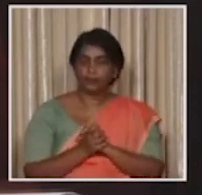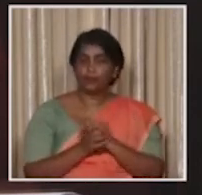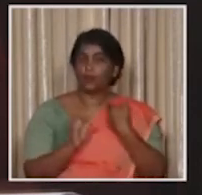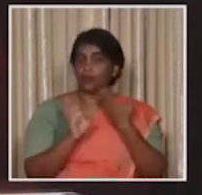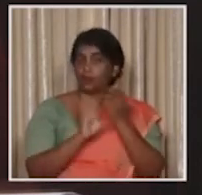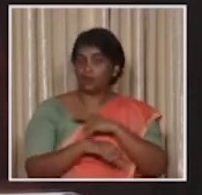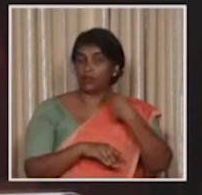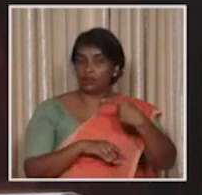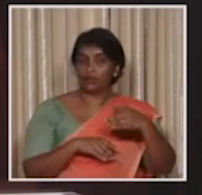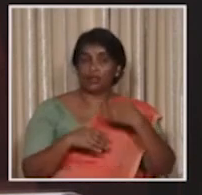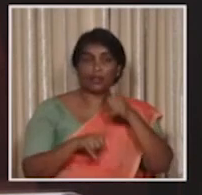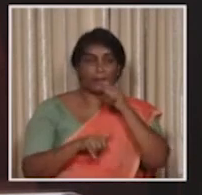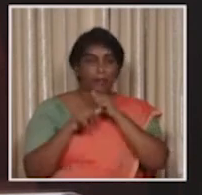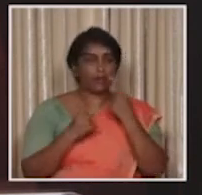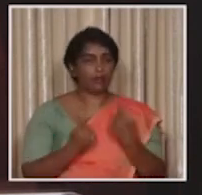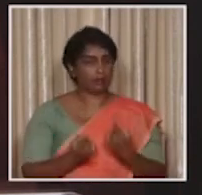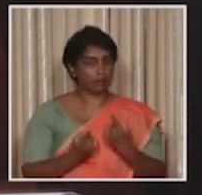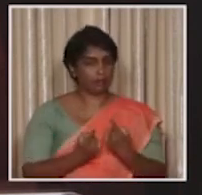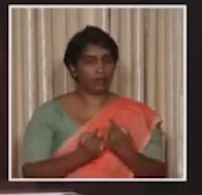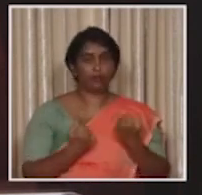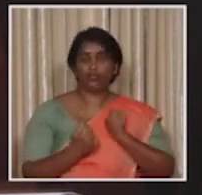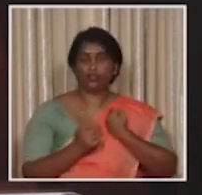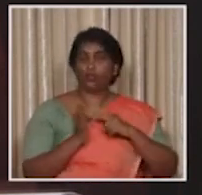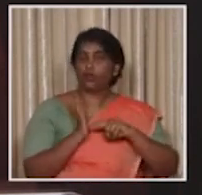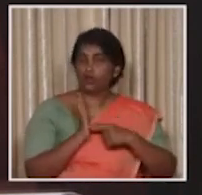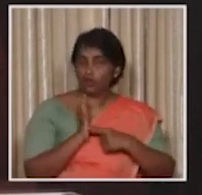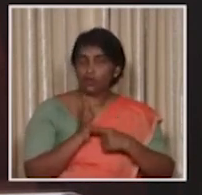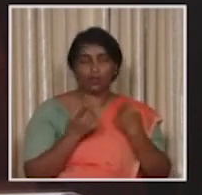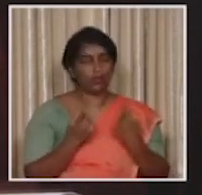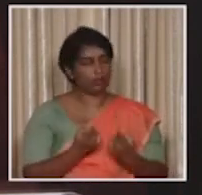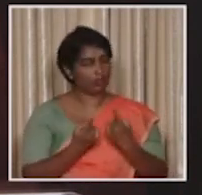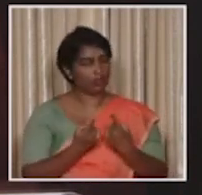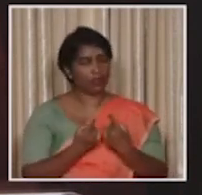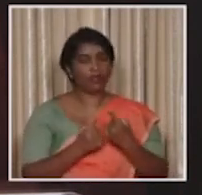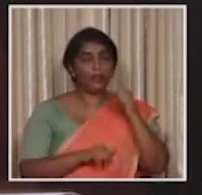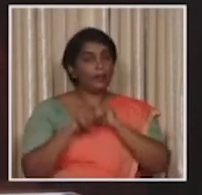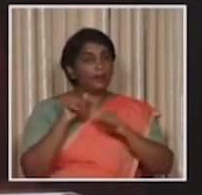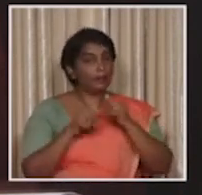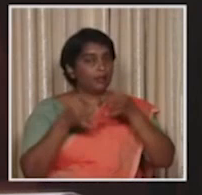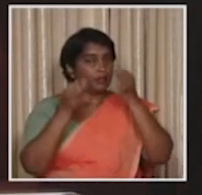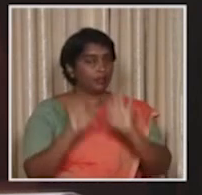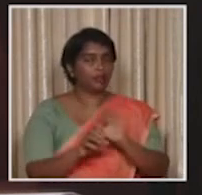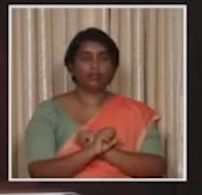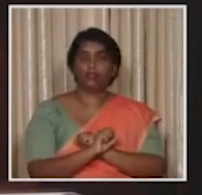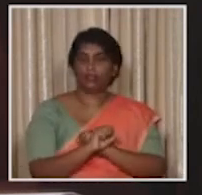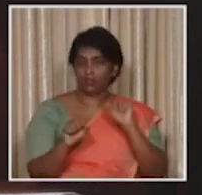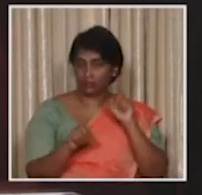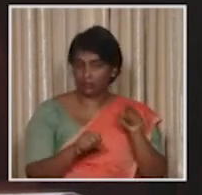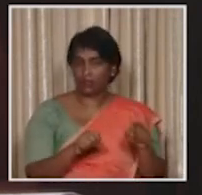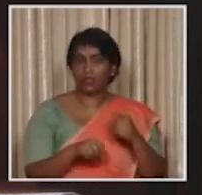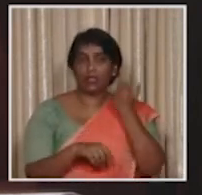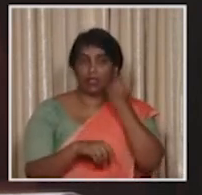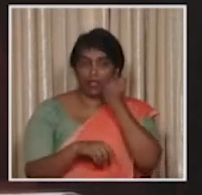පසුගිය දිනවල ඖෂධ හිඟවීම, වෛද්‍ය උපකරණවල හිඟය, ඖෂධ ප්‍රමිතියෙන් තොරවීම,